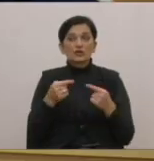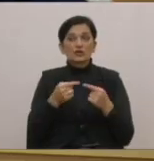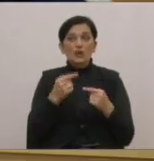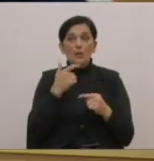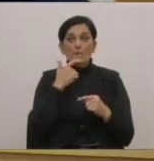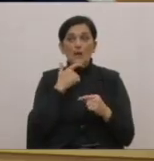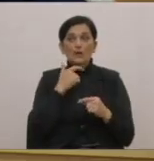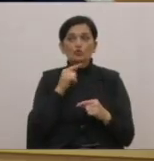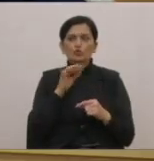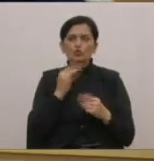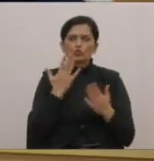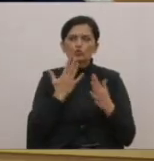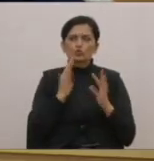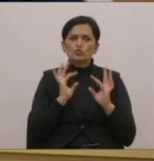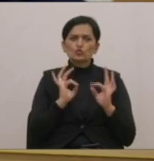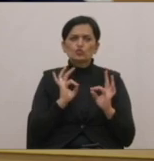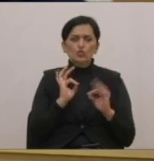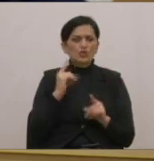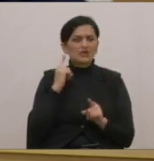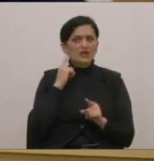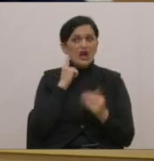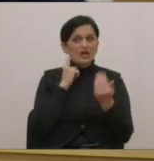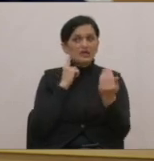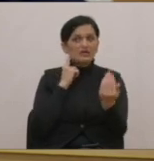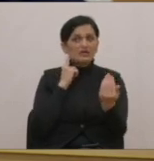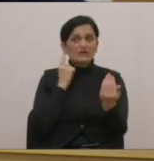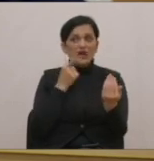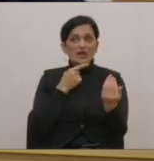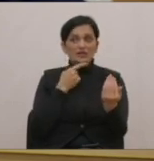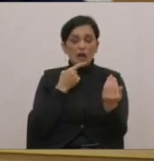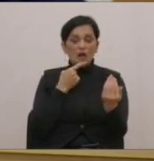ბატონ თორნიკე თუ სწორად გავიგე თქვენ ამბობთ რომ